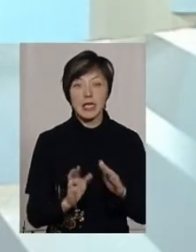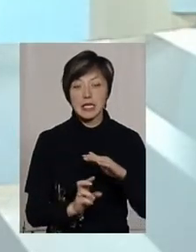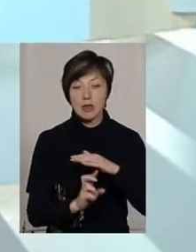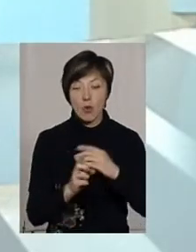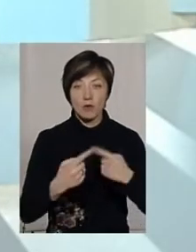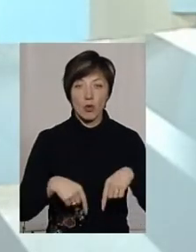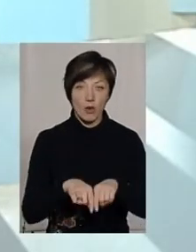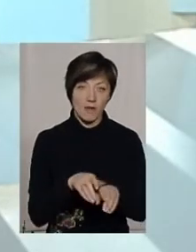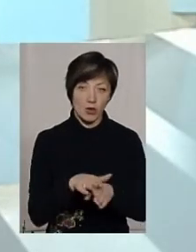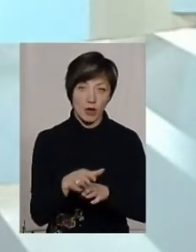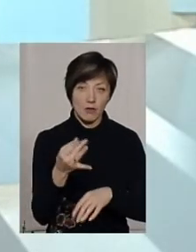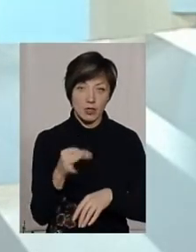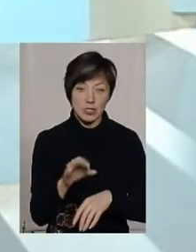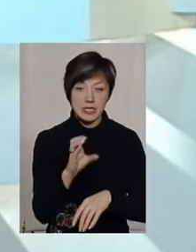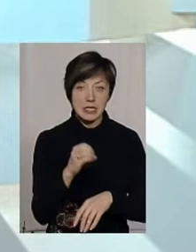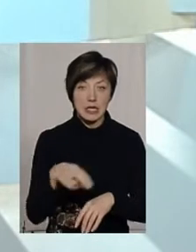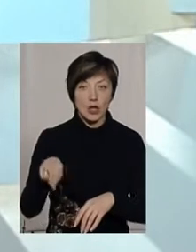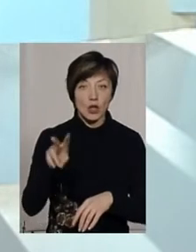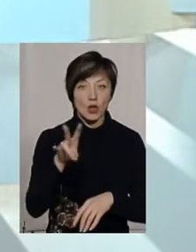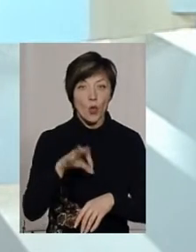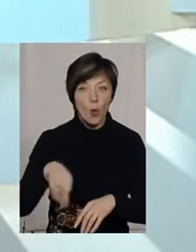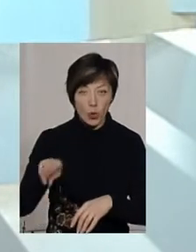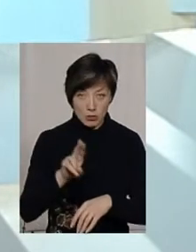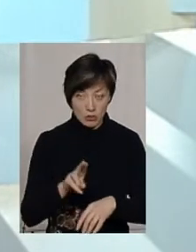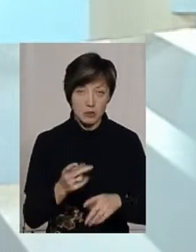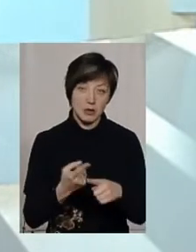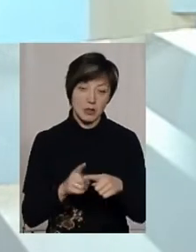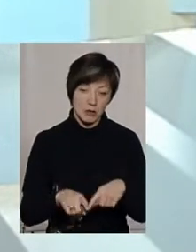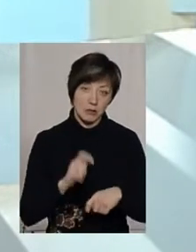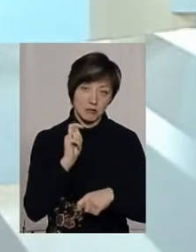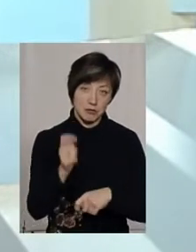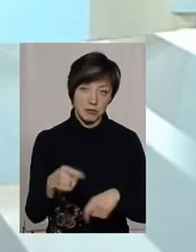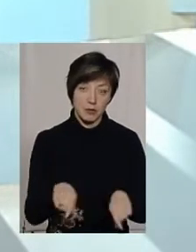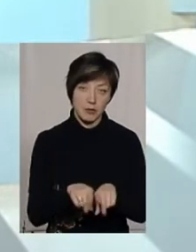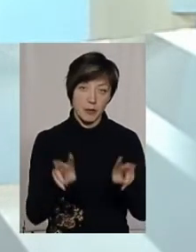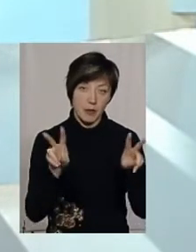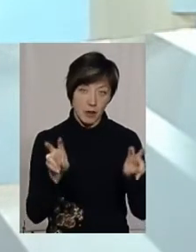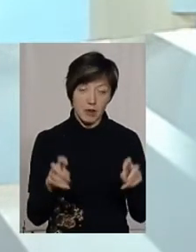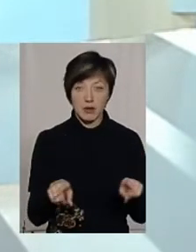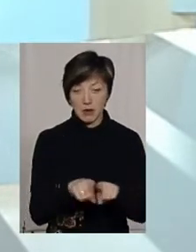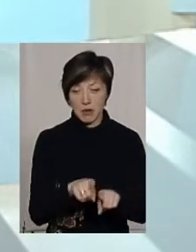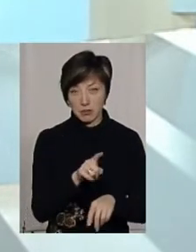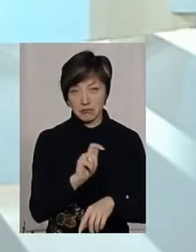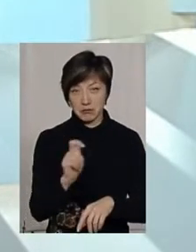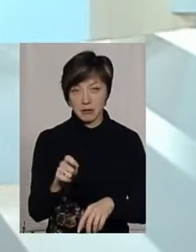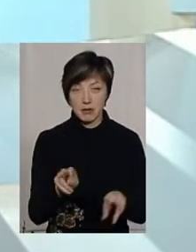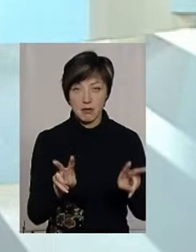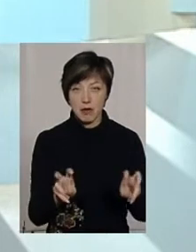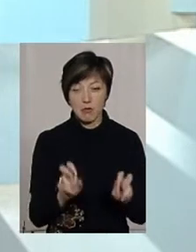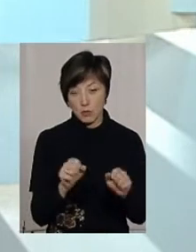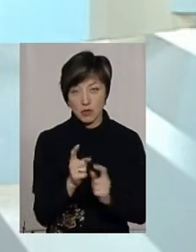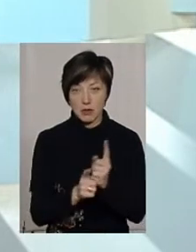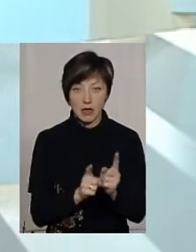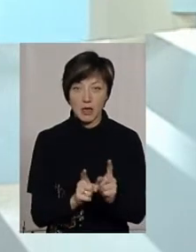церковний орган виконавчий, це синод священий, який давав ось, як називається церква. Значить, він давав, він може